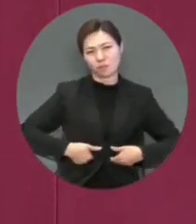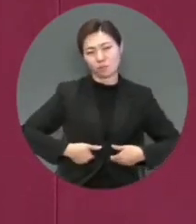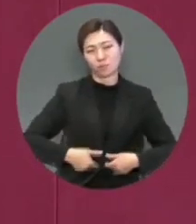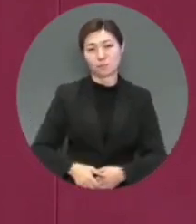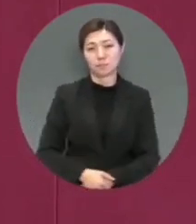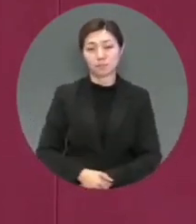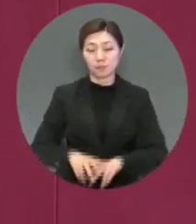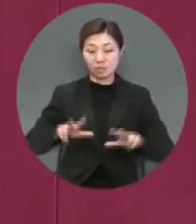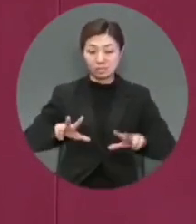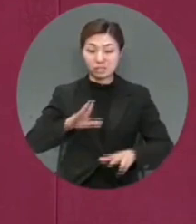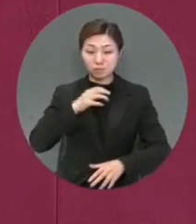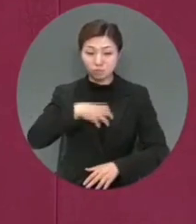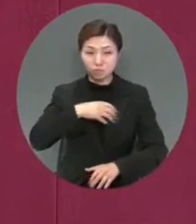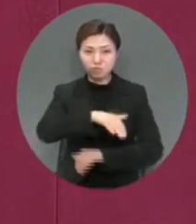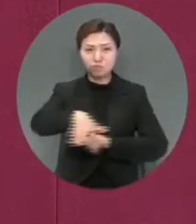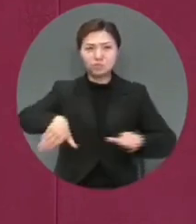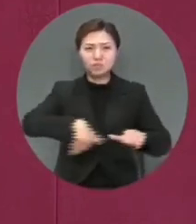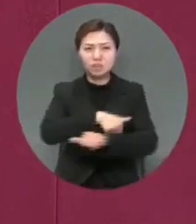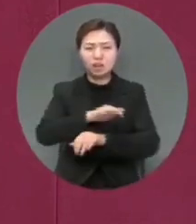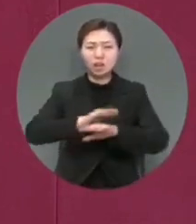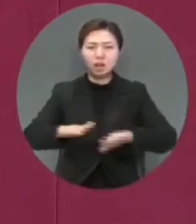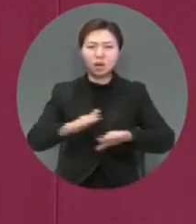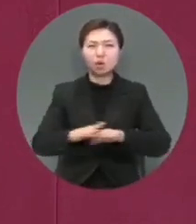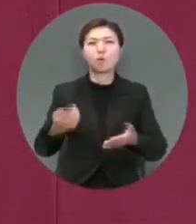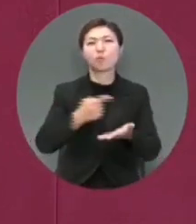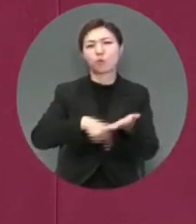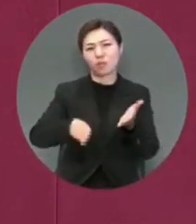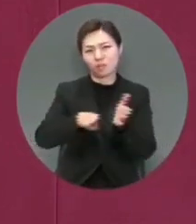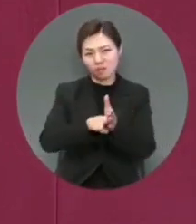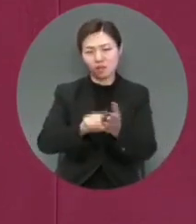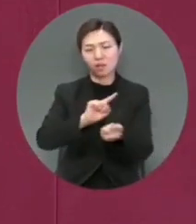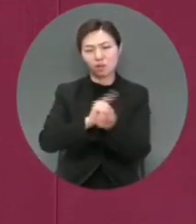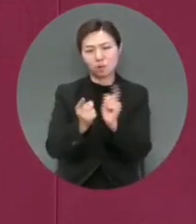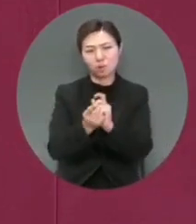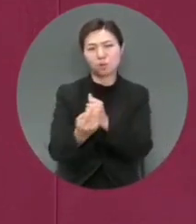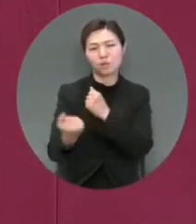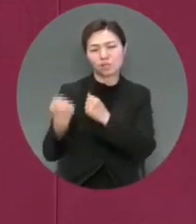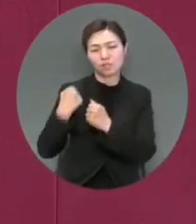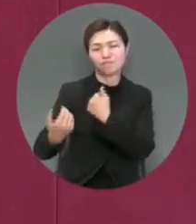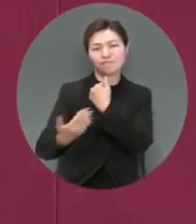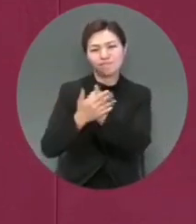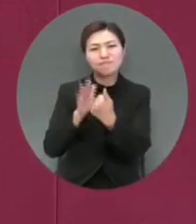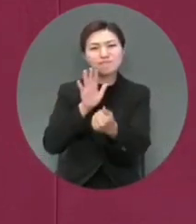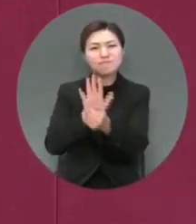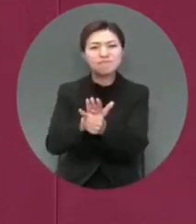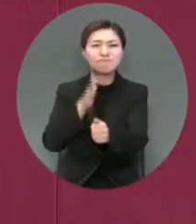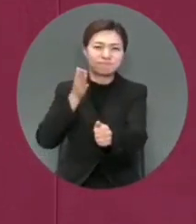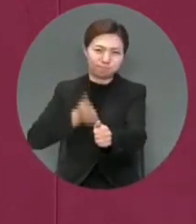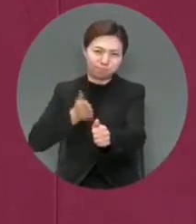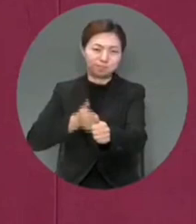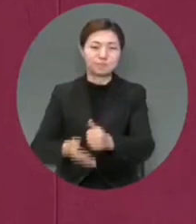위기를 극복하기 위해 힘을 모아주시기를 부탁드립니다. 우리 모두